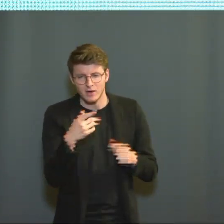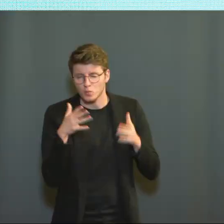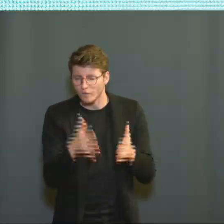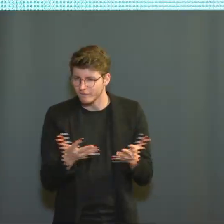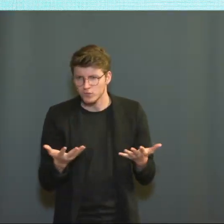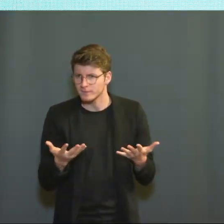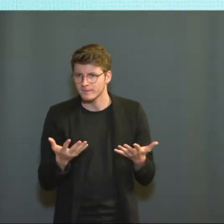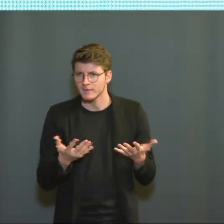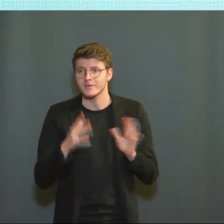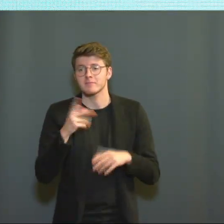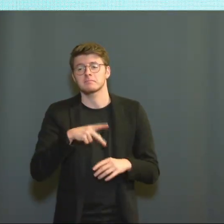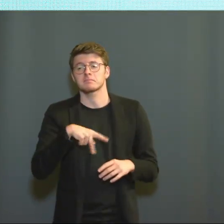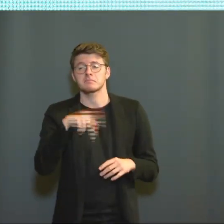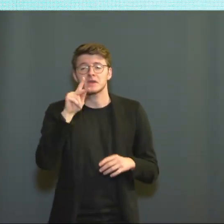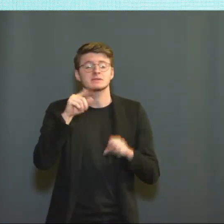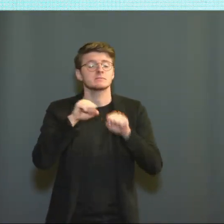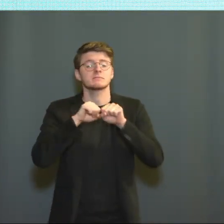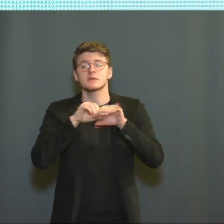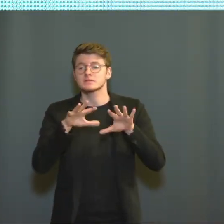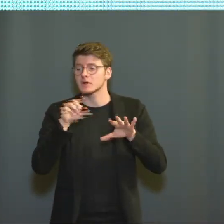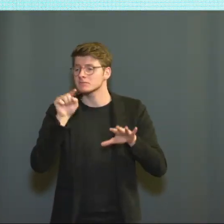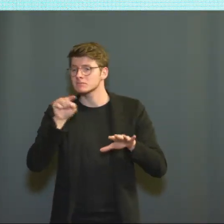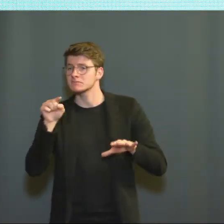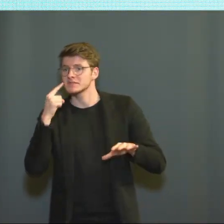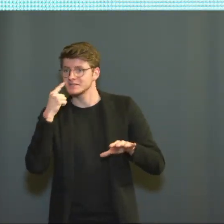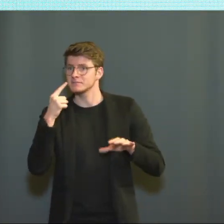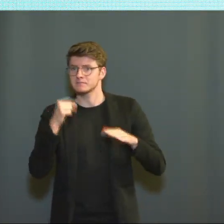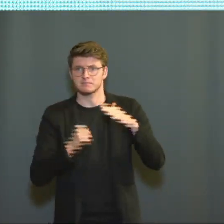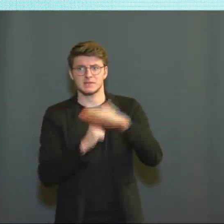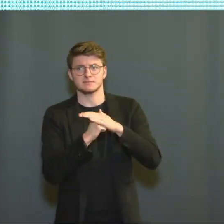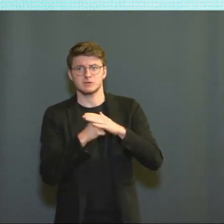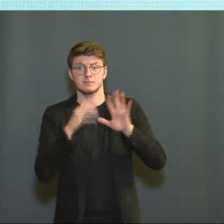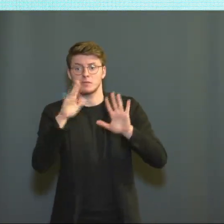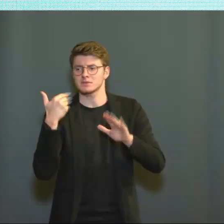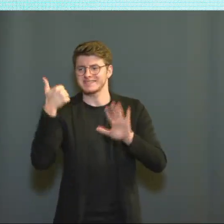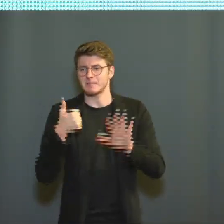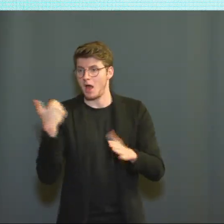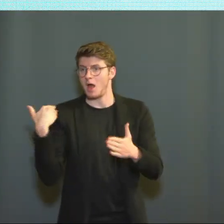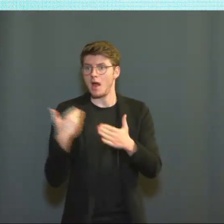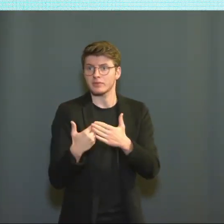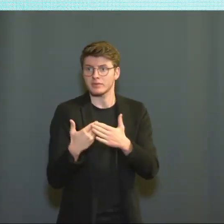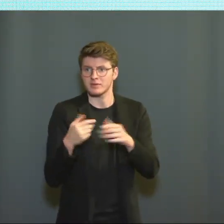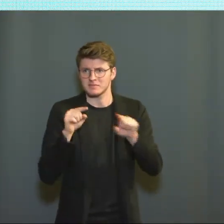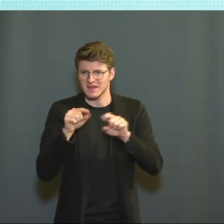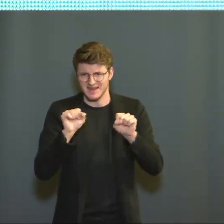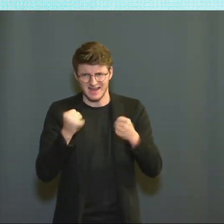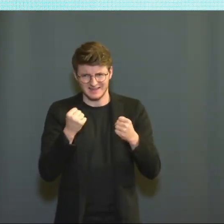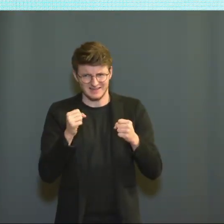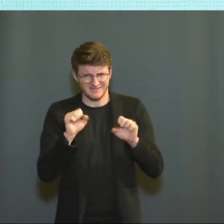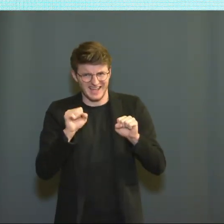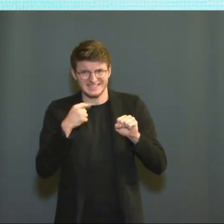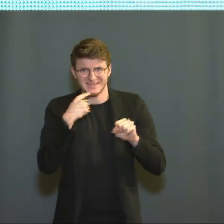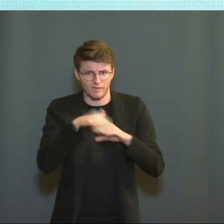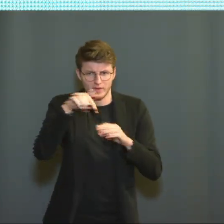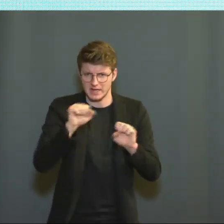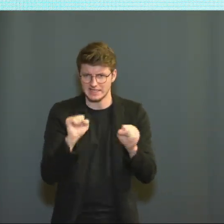die zijn niet ouder dan 6 maanden, dus we kunnen daar moeilijk iets over zeggen. Het is wel zo dat we weten van